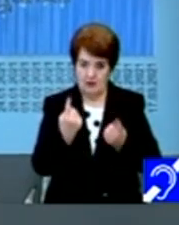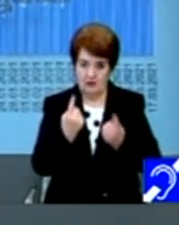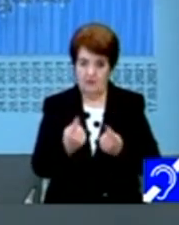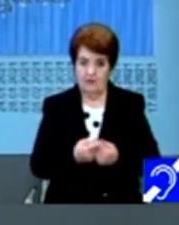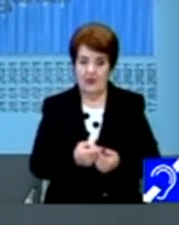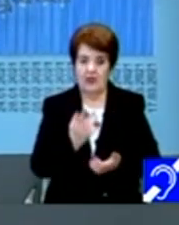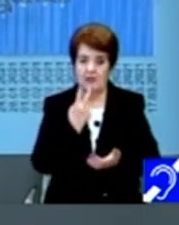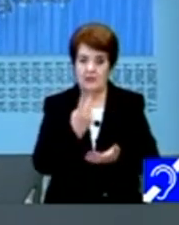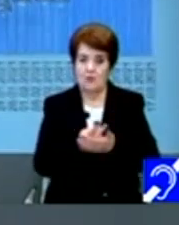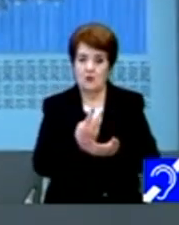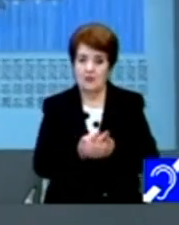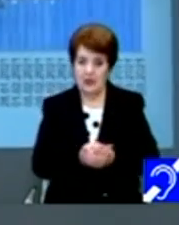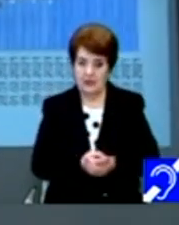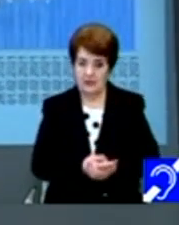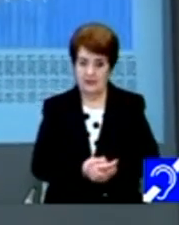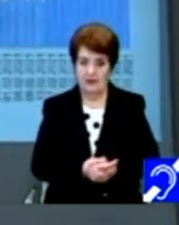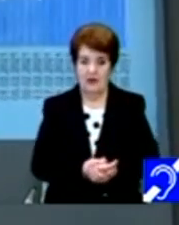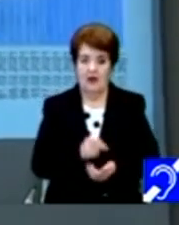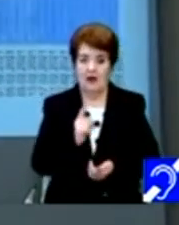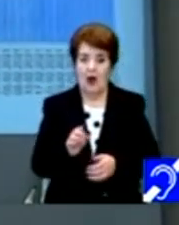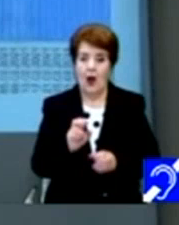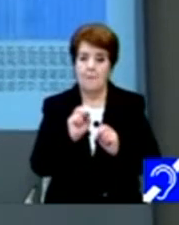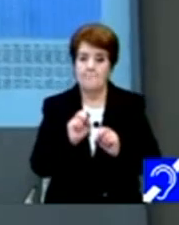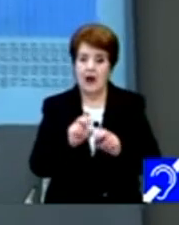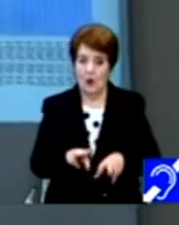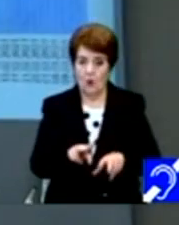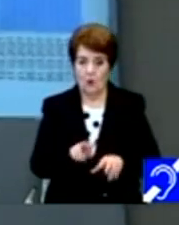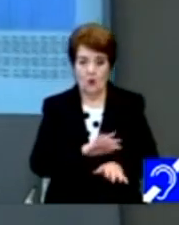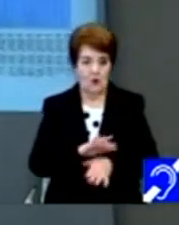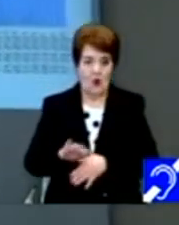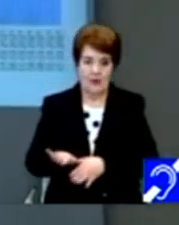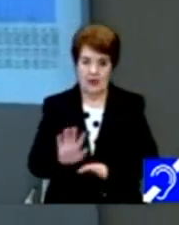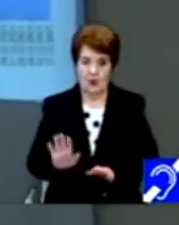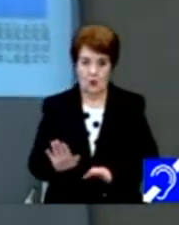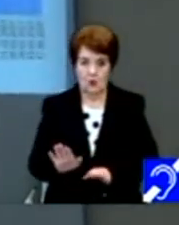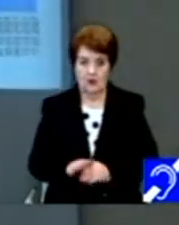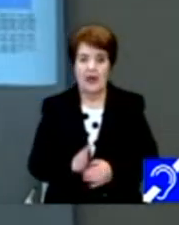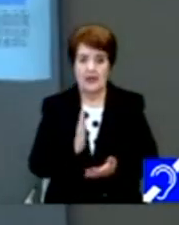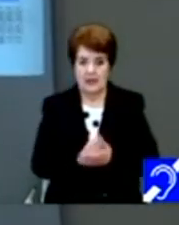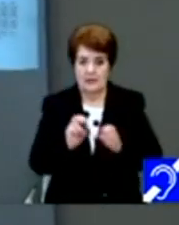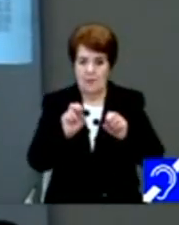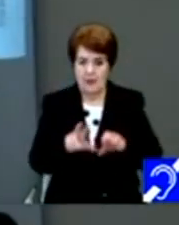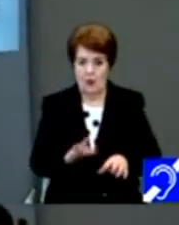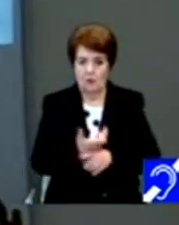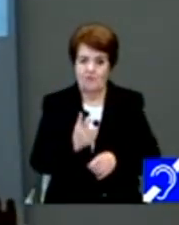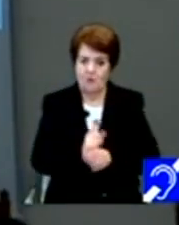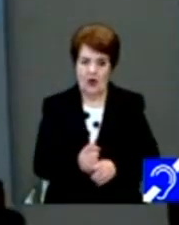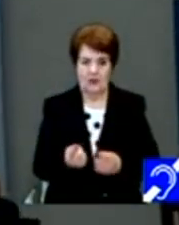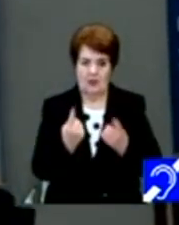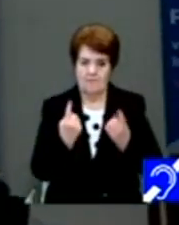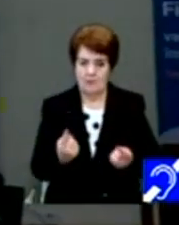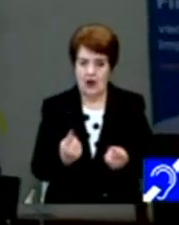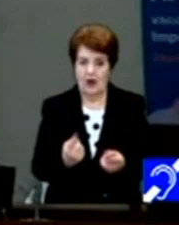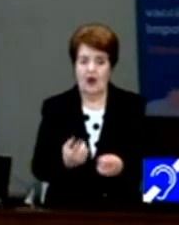ne demonstrează că pericolul nu a trecut. Este un pericol foarte mare, de aceea